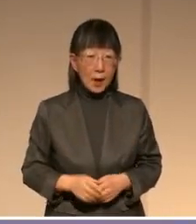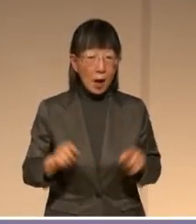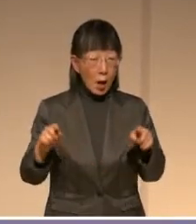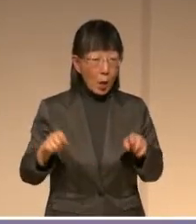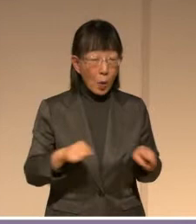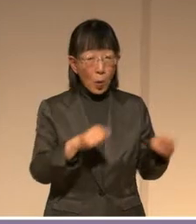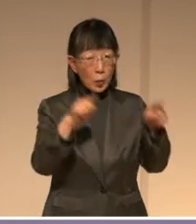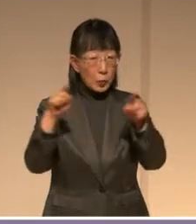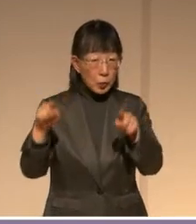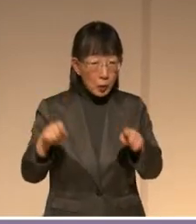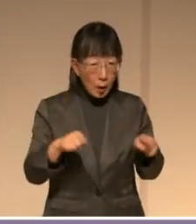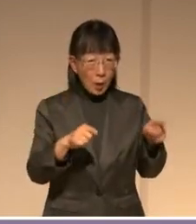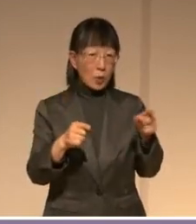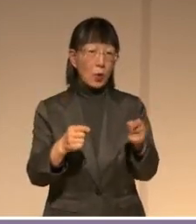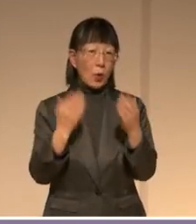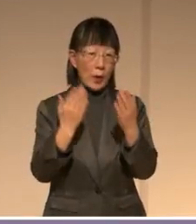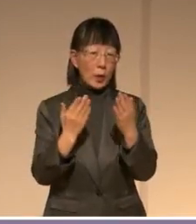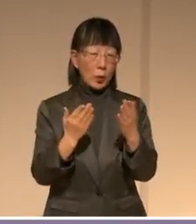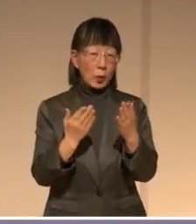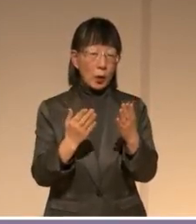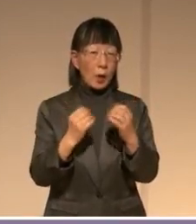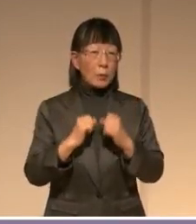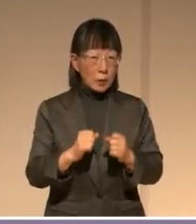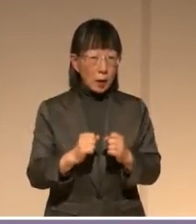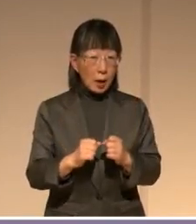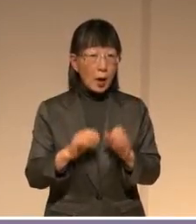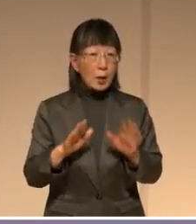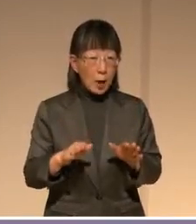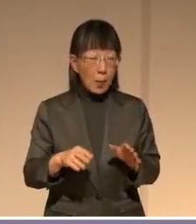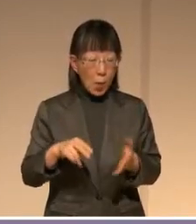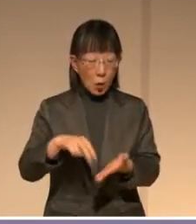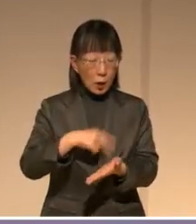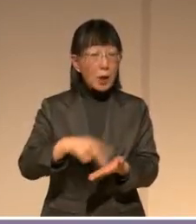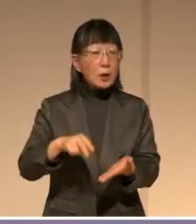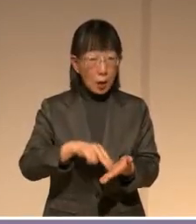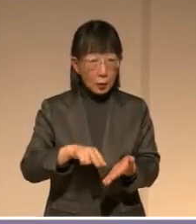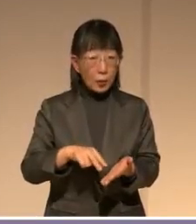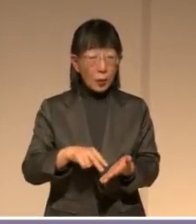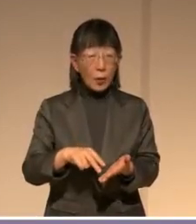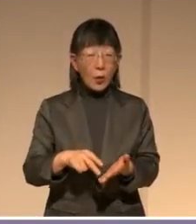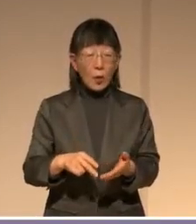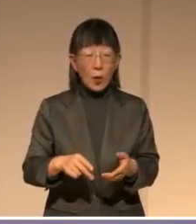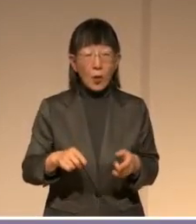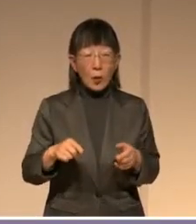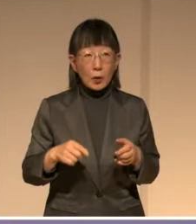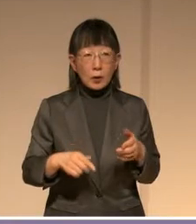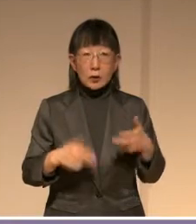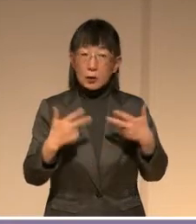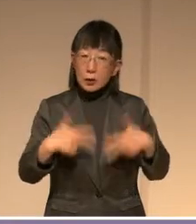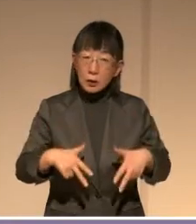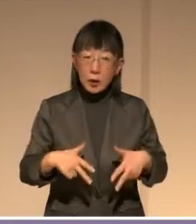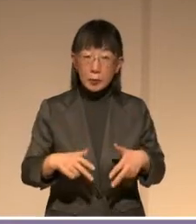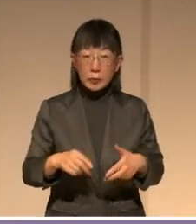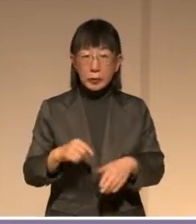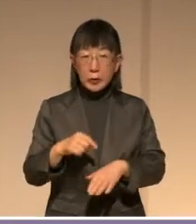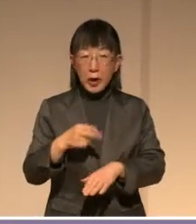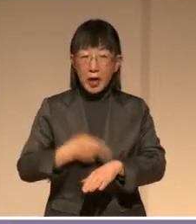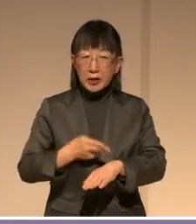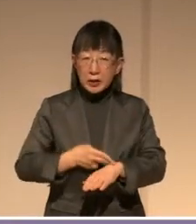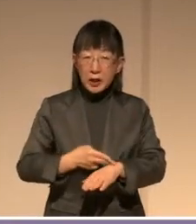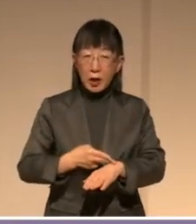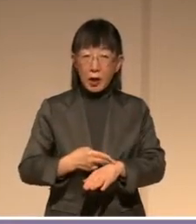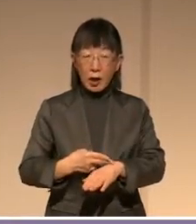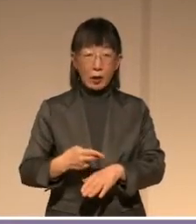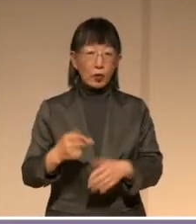今もダンサーとシステムエンジニアの仕事が2個あるんですけどなのであのどちらかというと